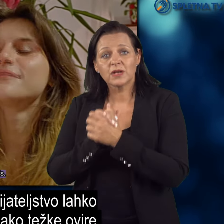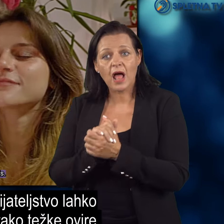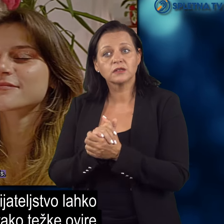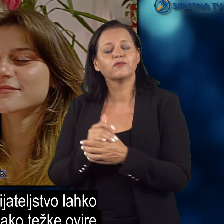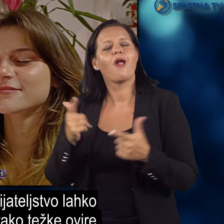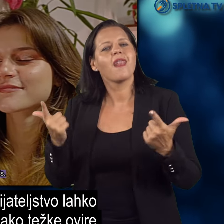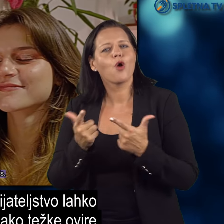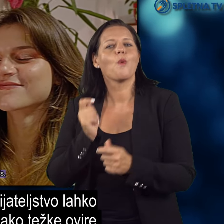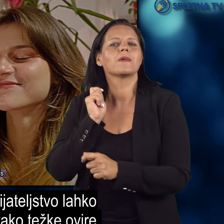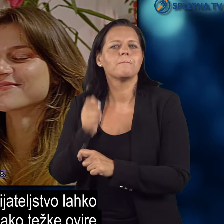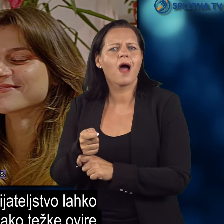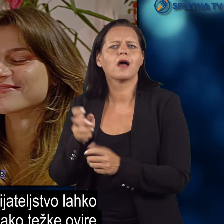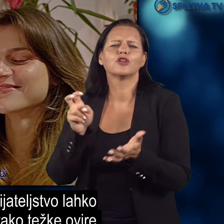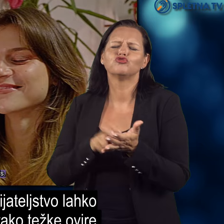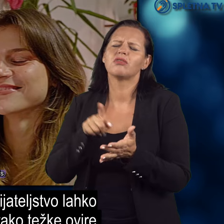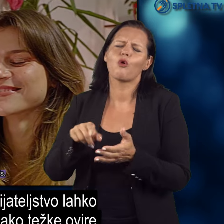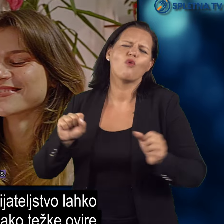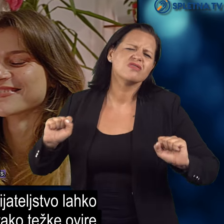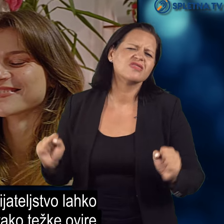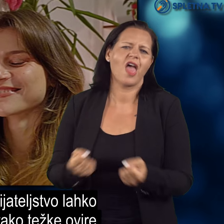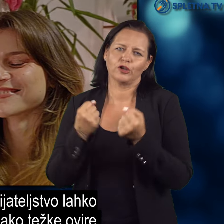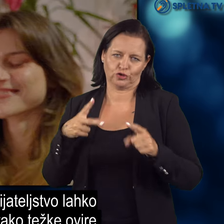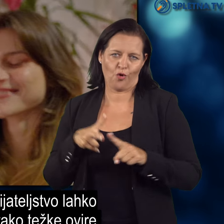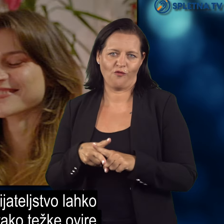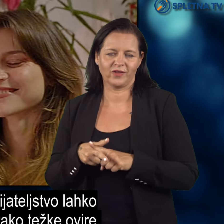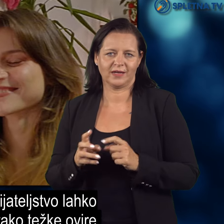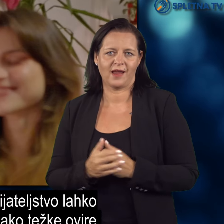premagata še tako težke ovire.